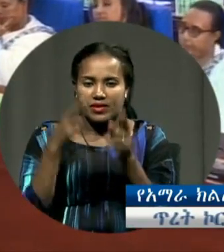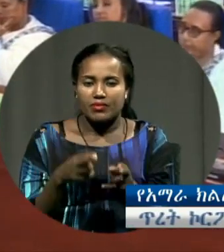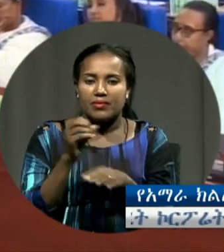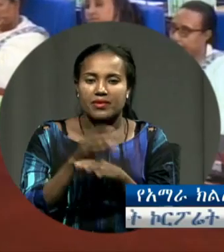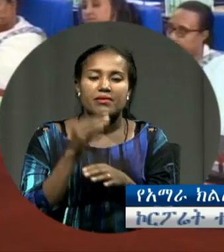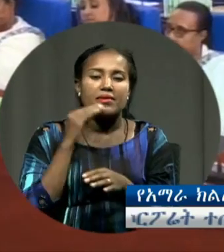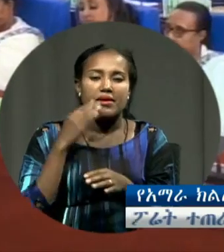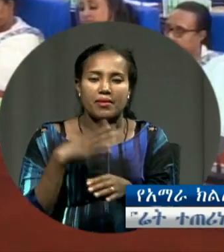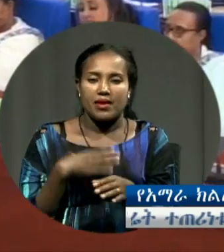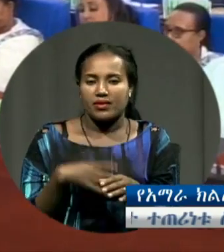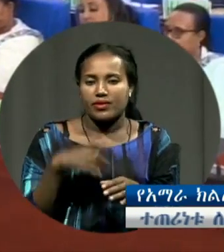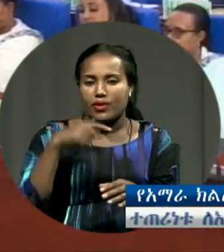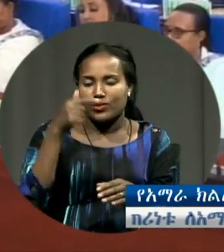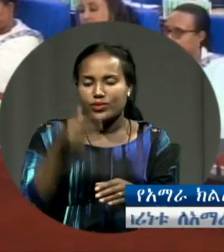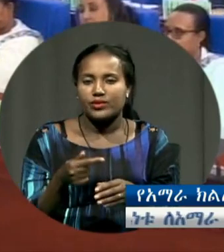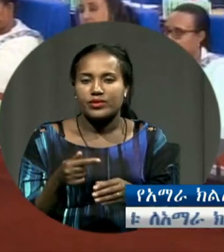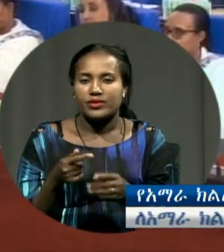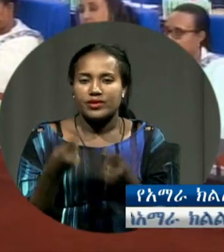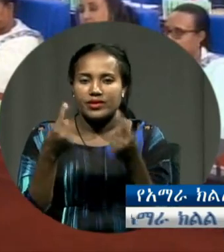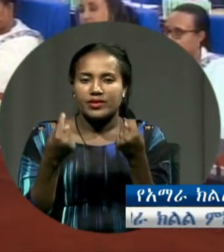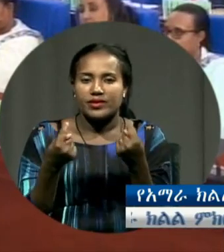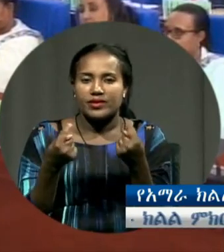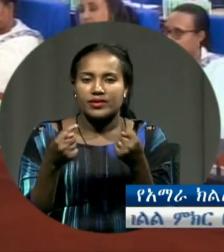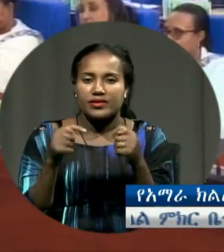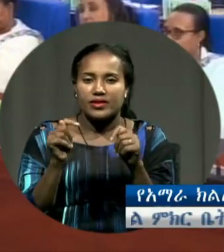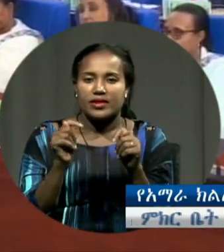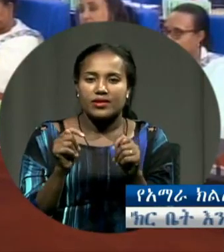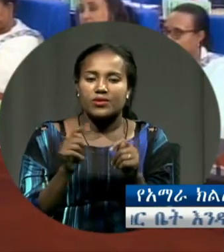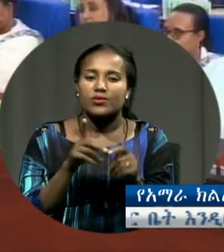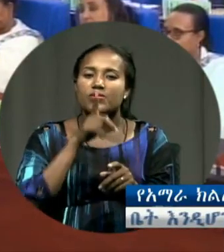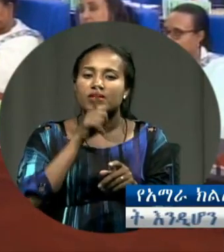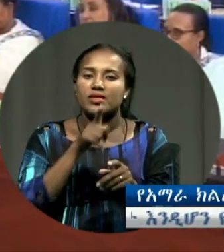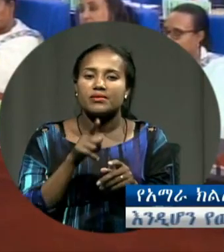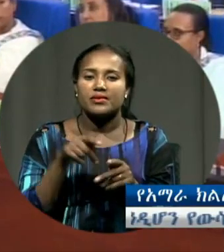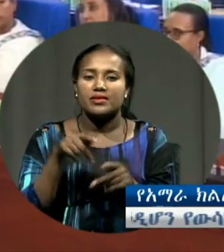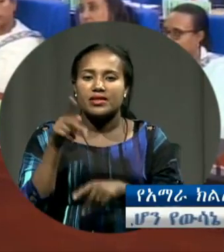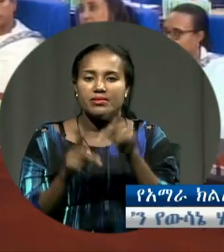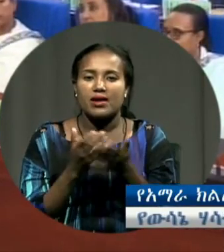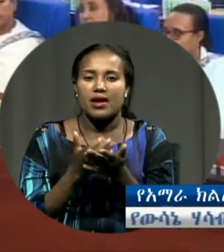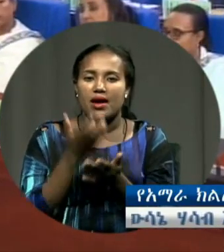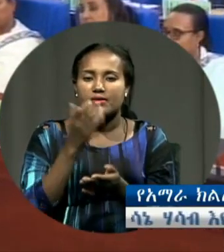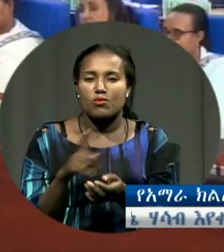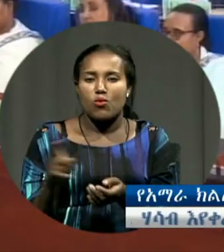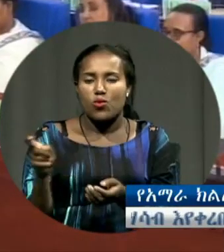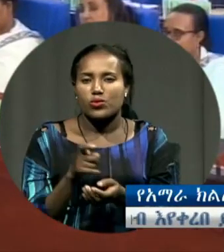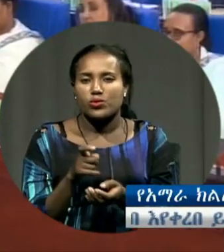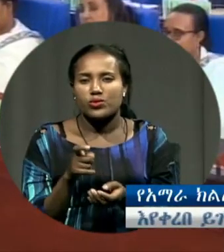አባላት እንዳሉት ጥረት ወነተም የህዝብ ሀብት መሆኑን